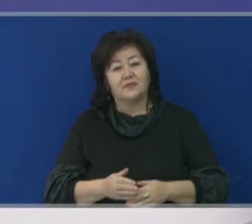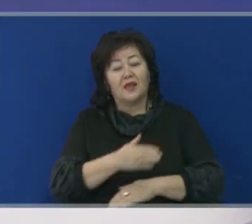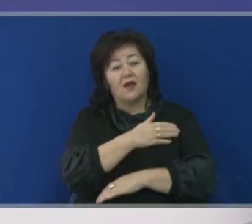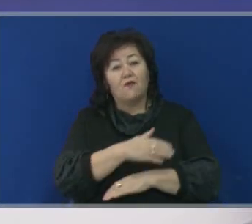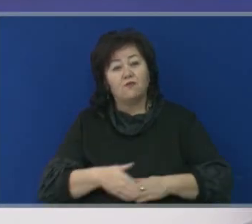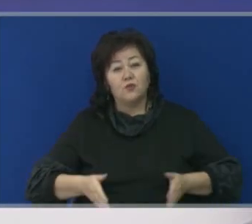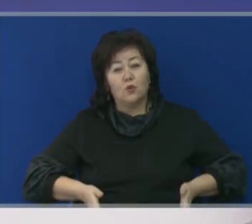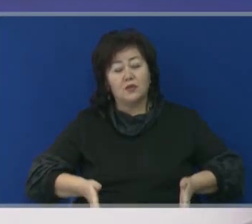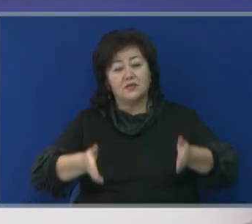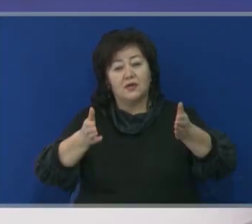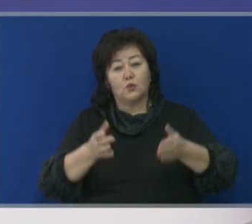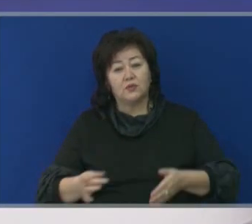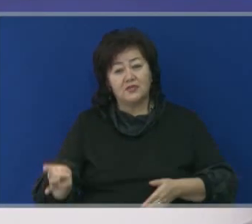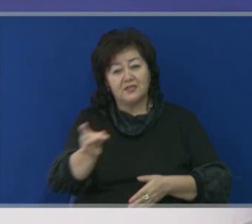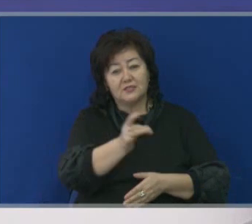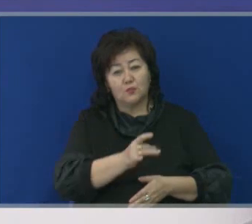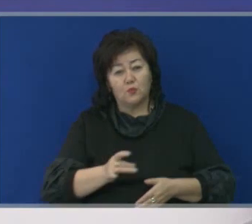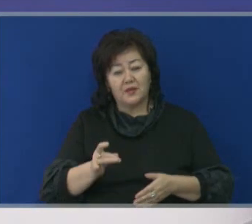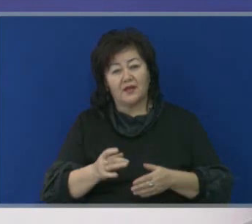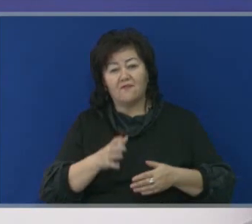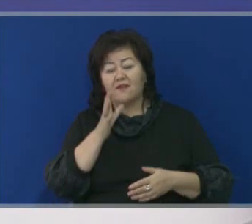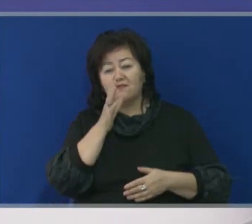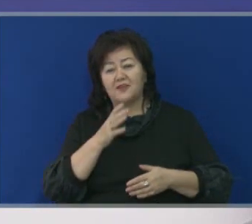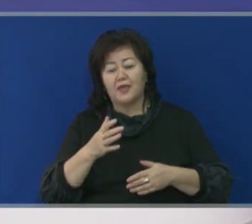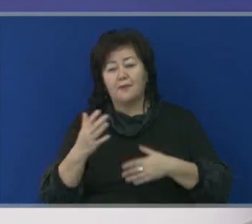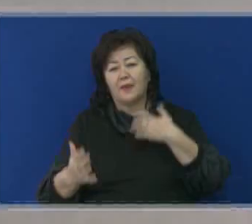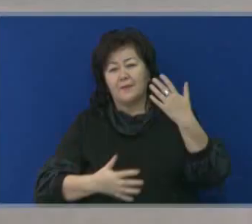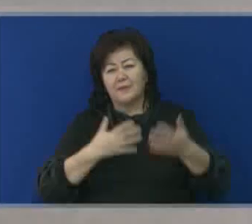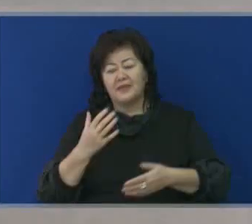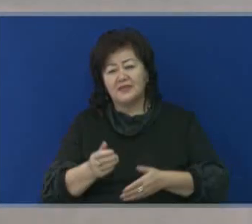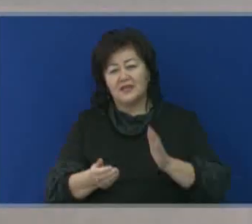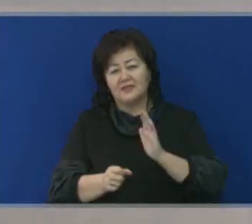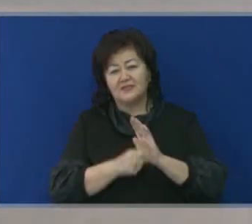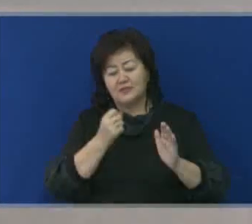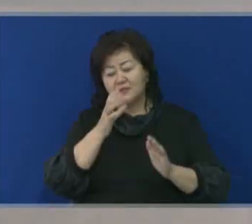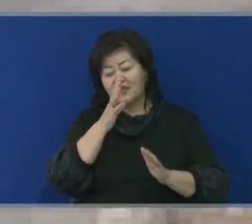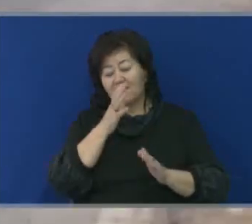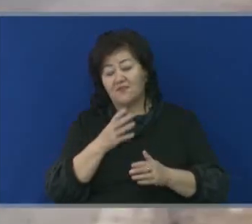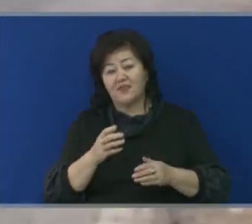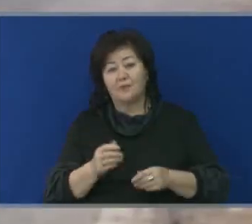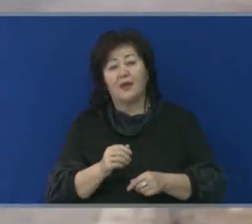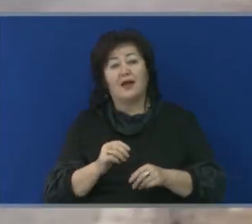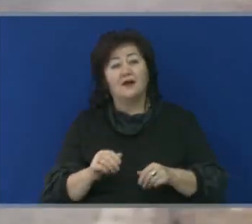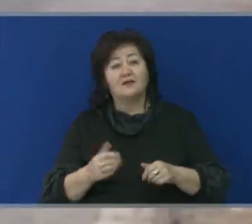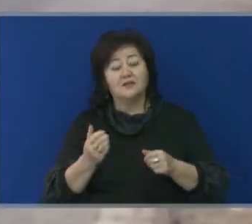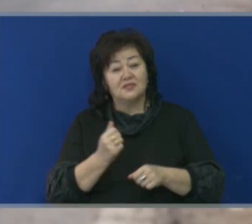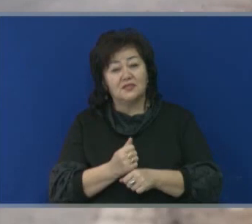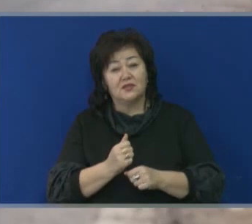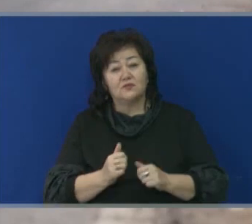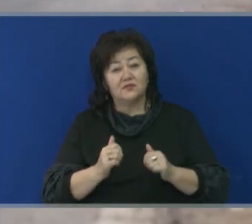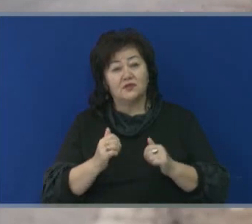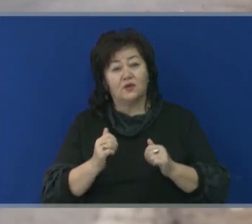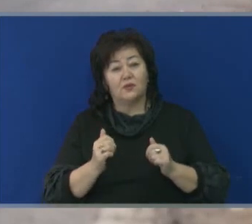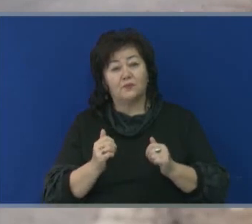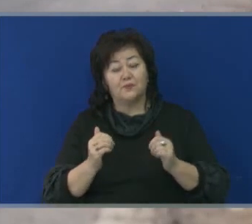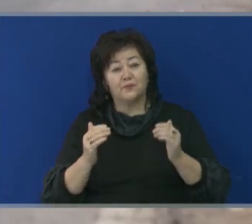автомобильных дорог республиканского значения во время метели создаются условия для безопасного проезда пассажиров к месту назначения. В стране